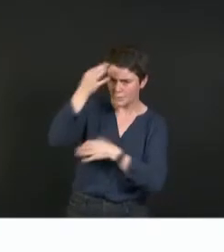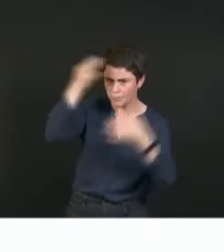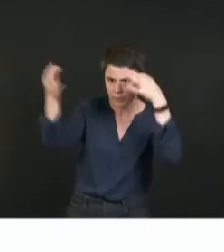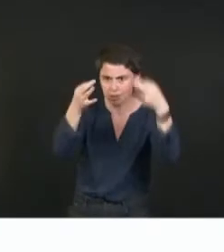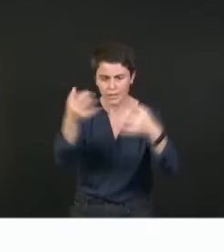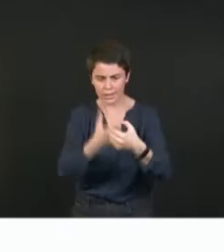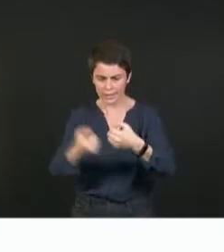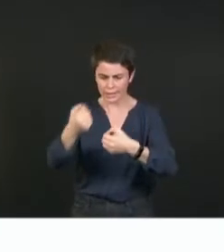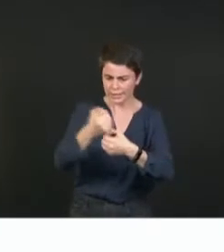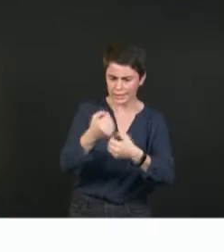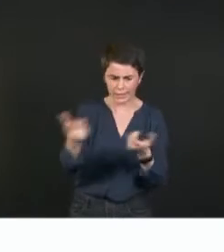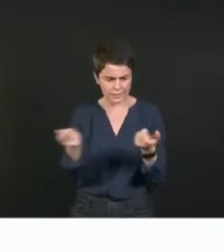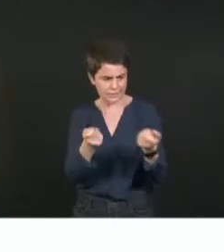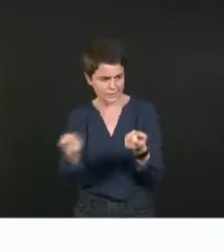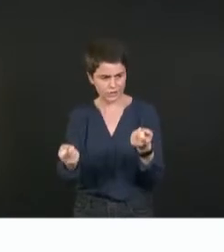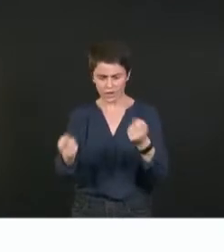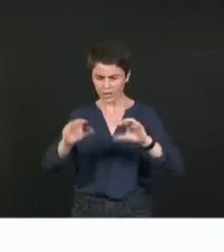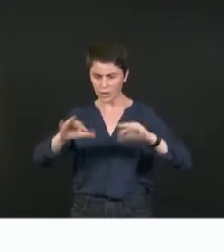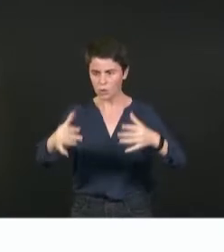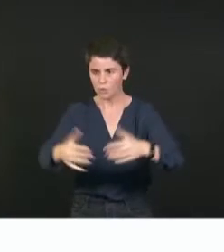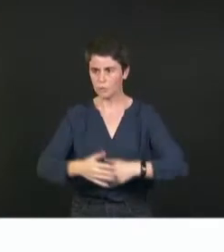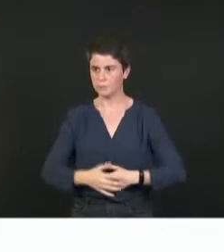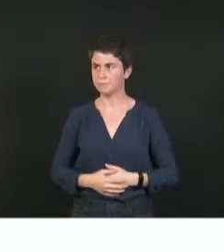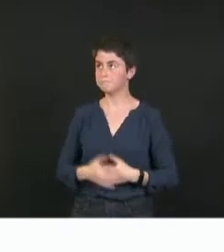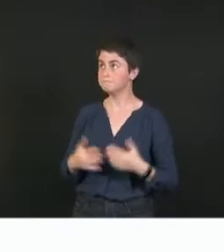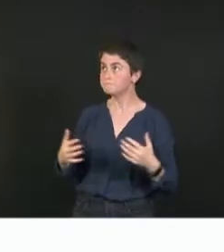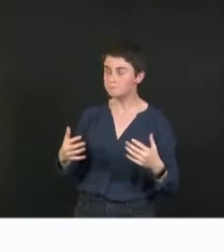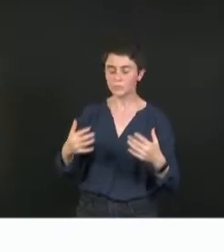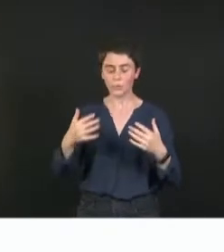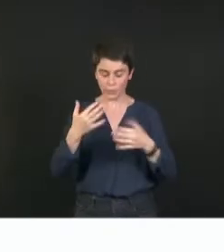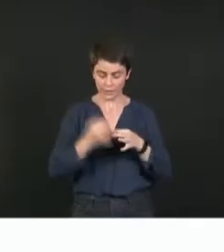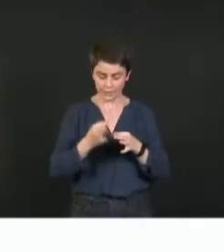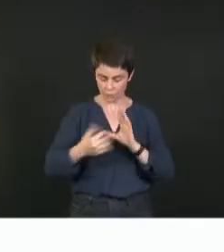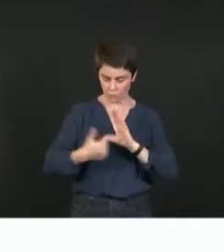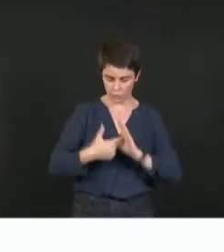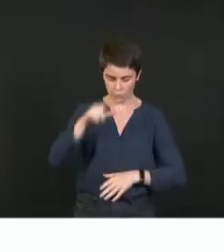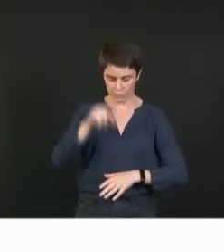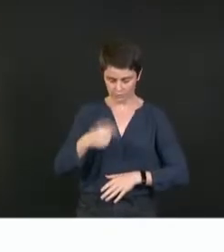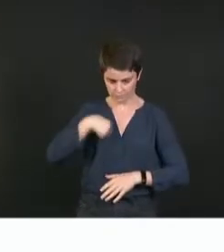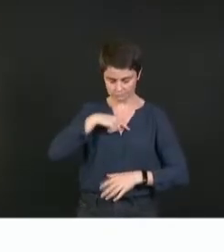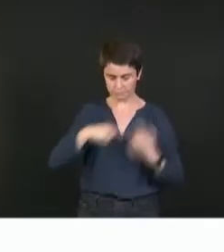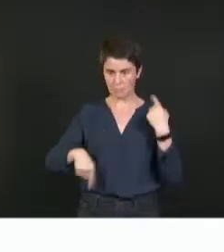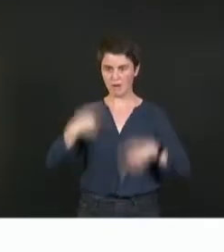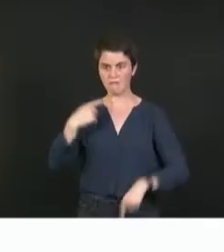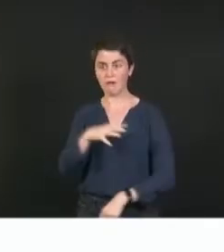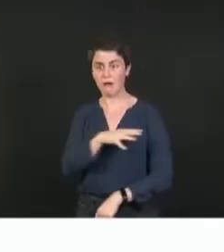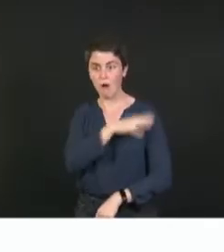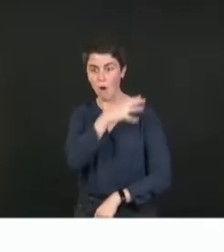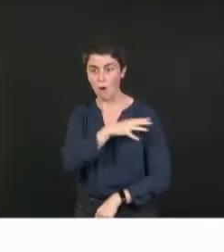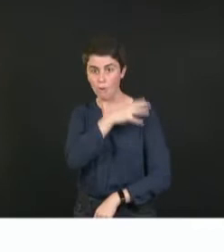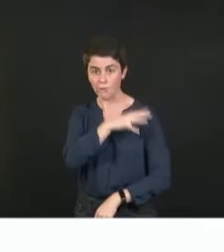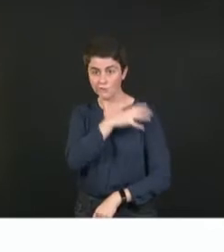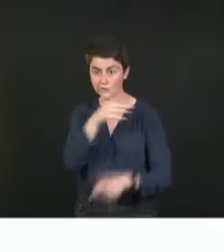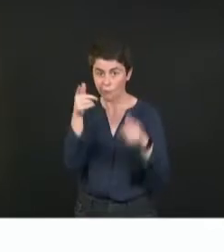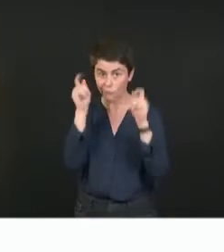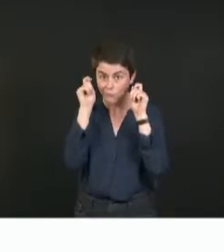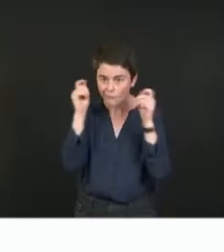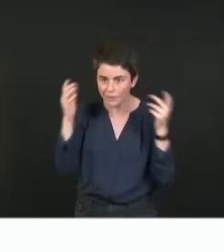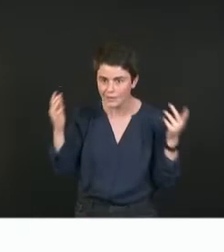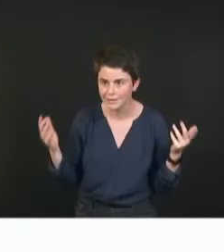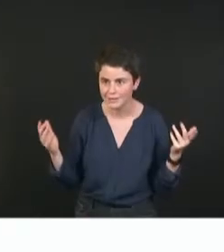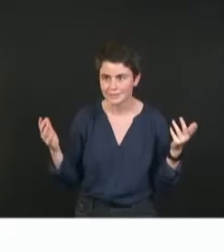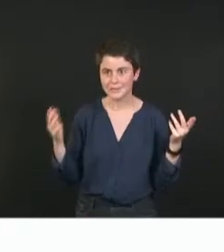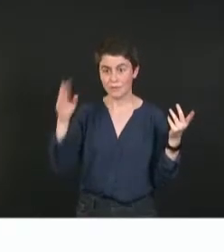comme celui-ci. Donc du jour au lendemain, donc en septembre 2020, on est devenu enseignant. Donc